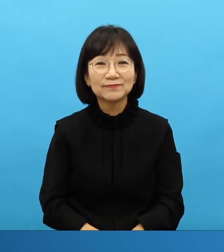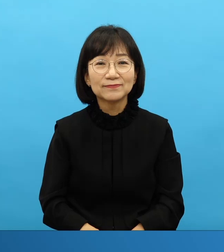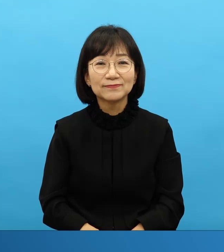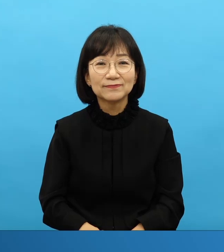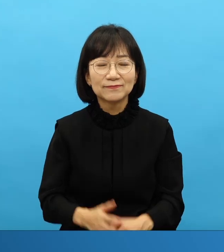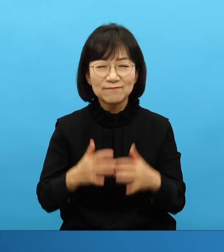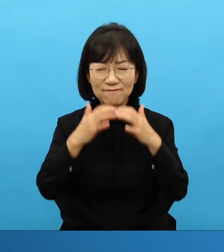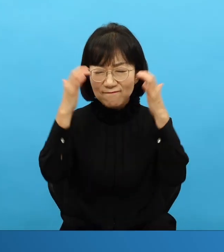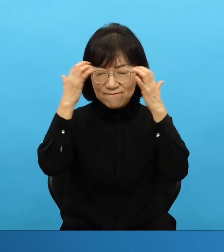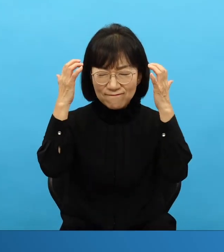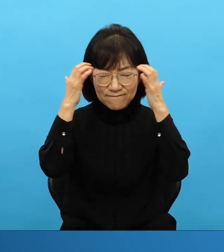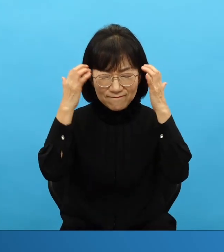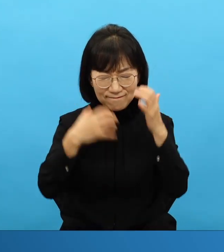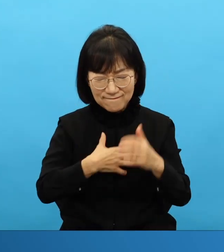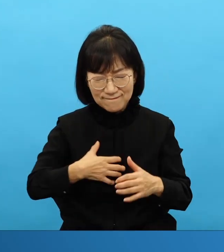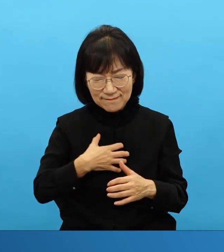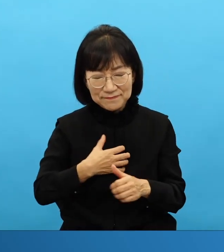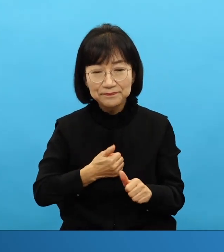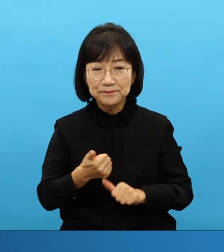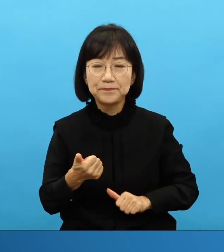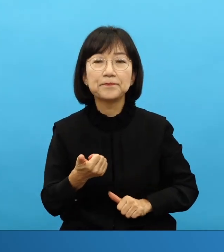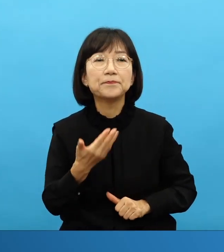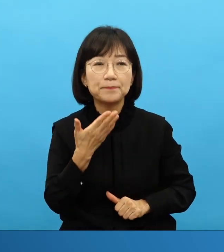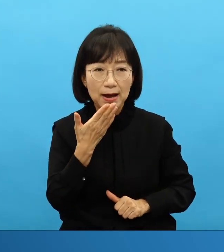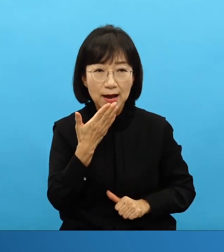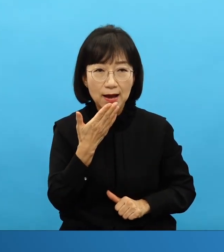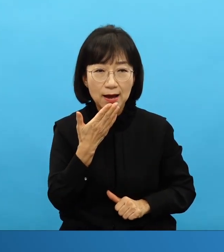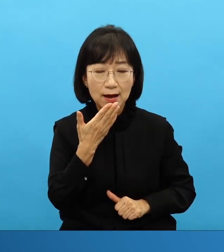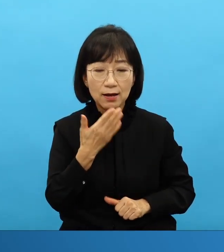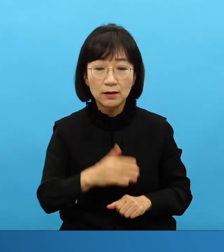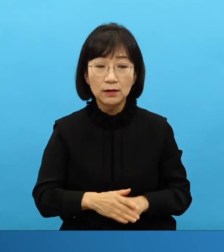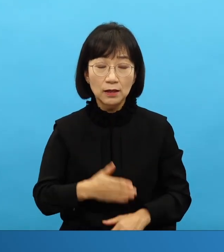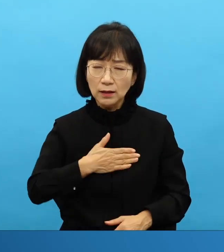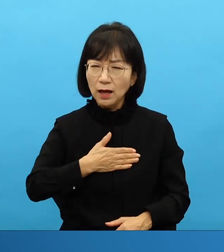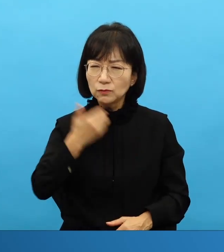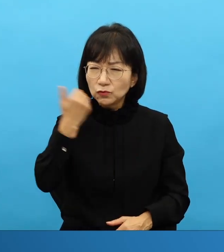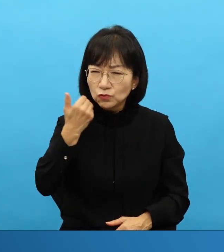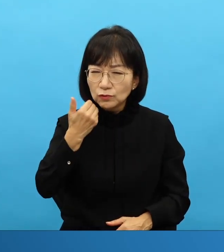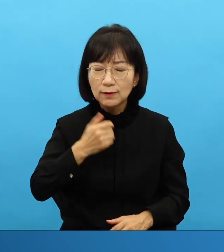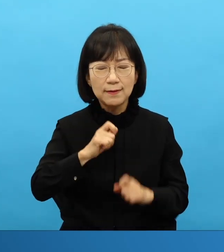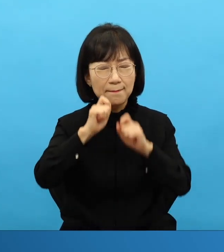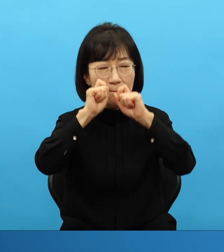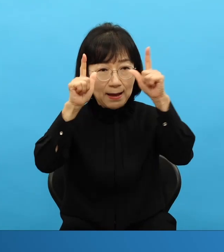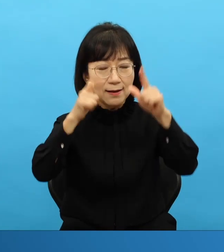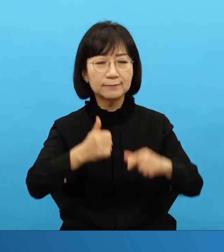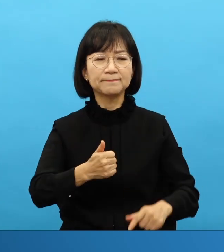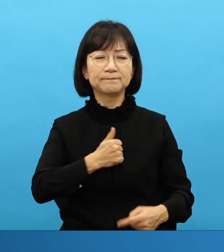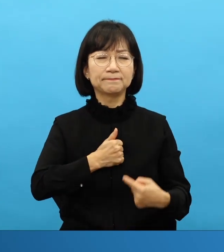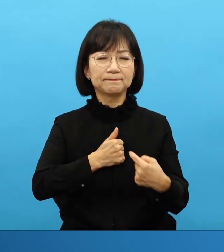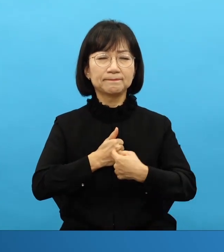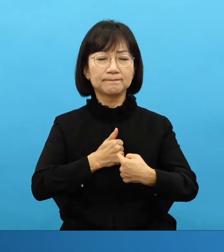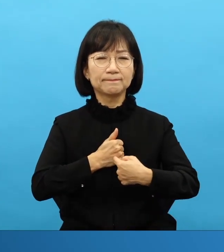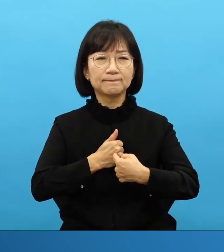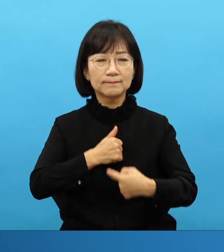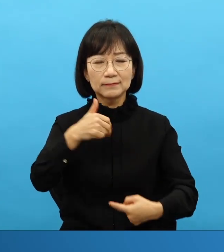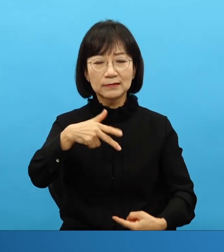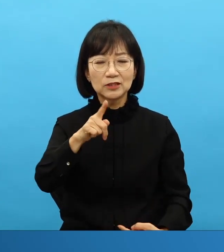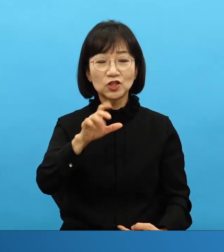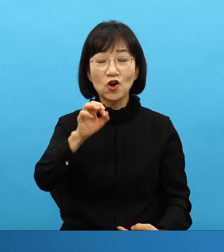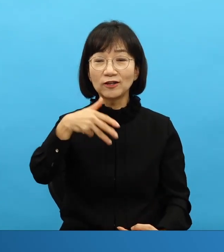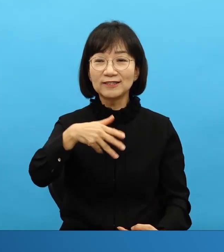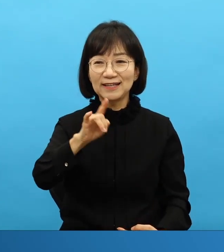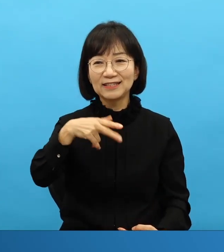이겨낼 수 있어요. 能够胜过那些患难。 그게 정체성이에요. 这个是我的本真， 그걸